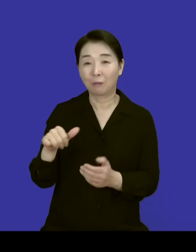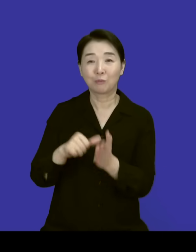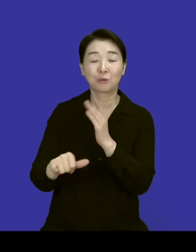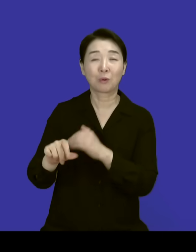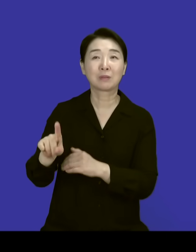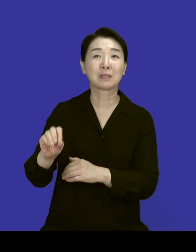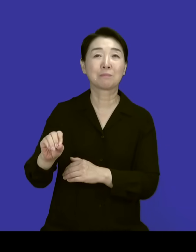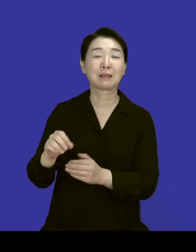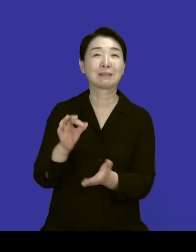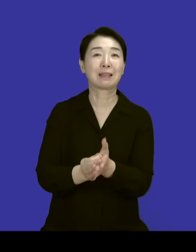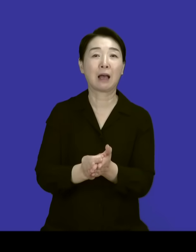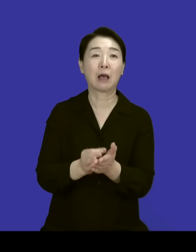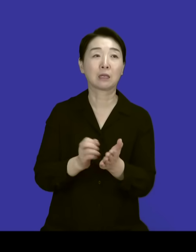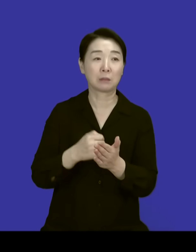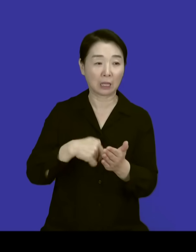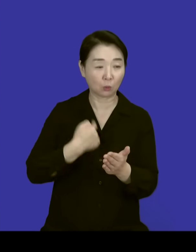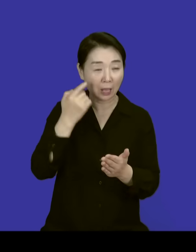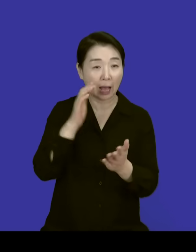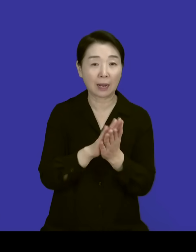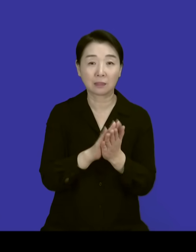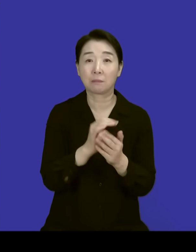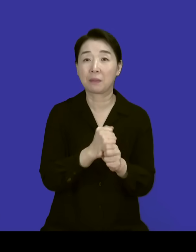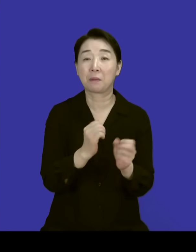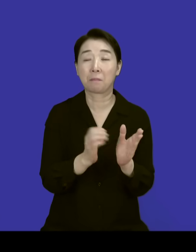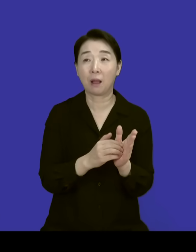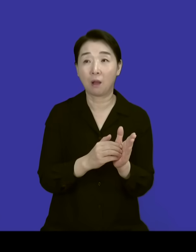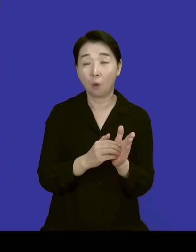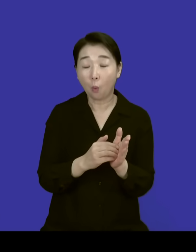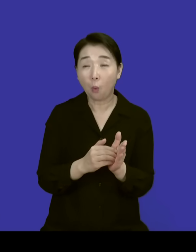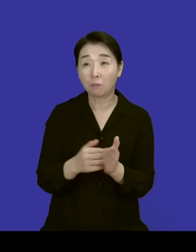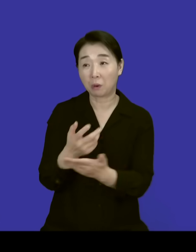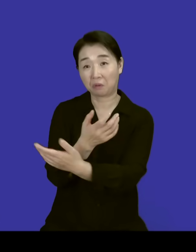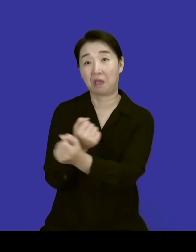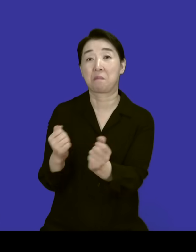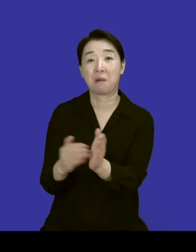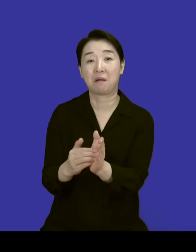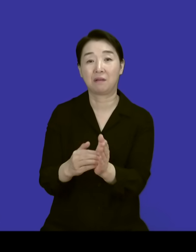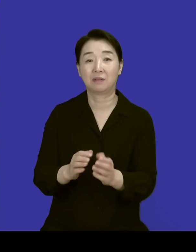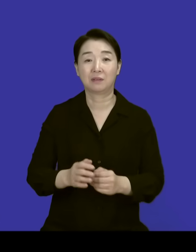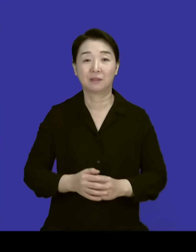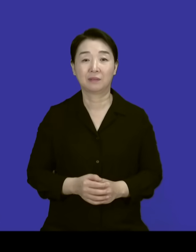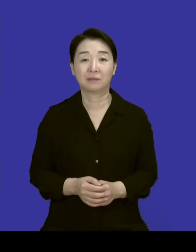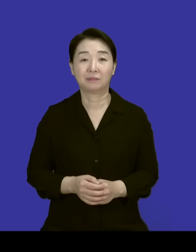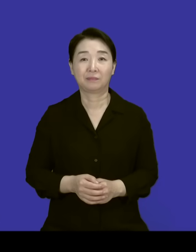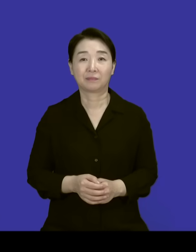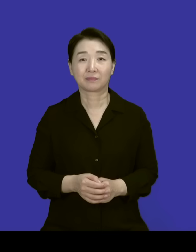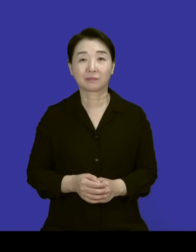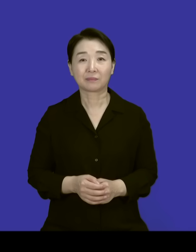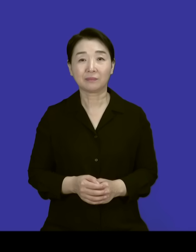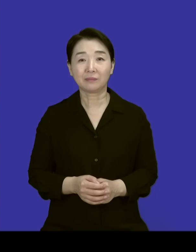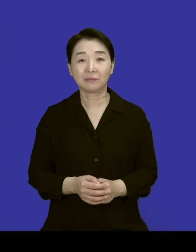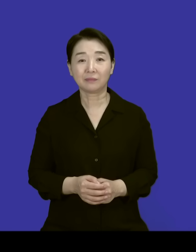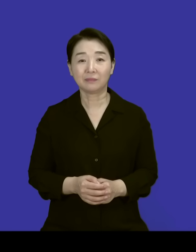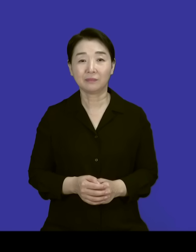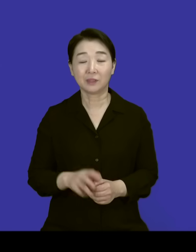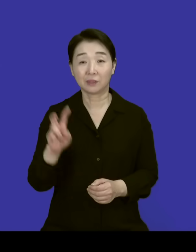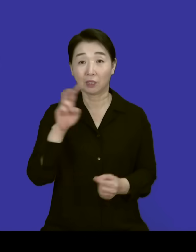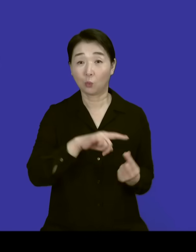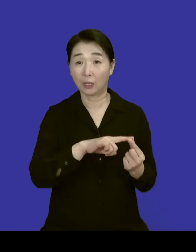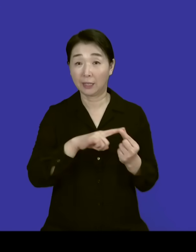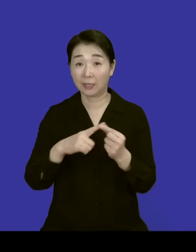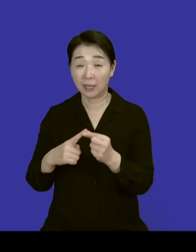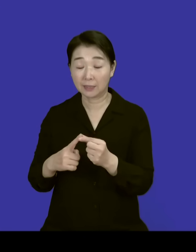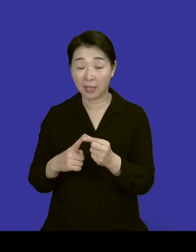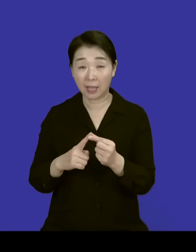바로 레코딩하고 계약하자고 앨범 바로 내도 되겠다고 이거는 그래서 되게 신선했거든요, 사실은 좀. 그때 혹시 그 노래의 가사 랩